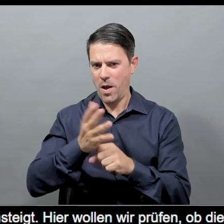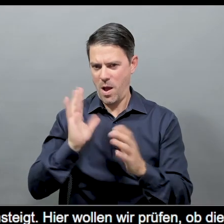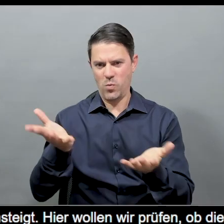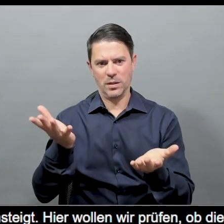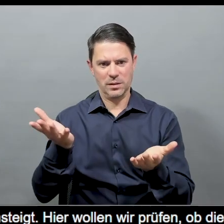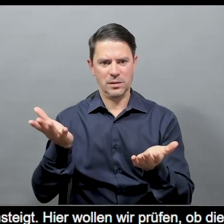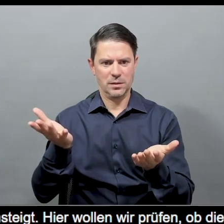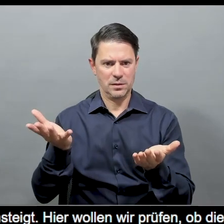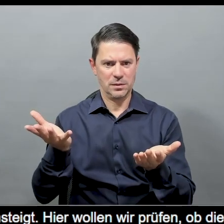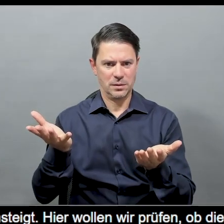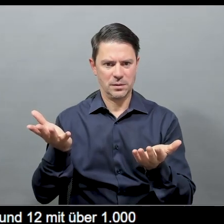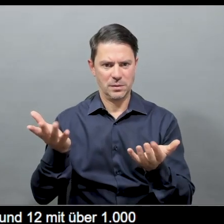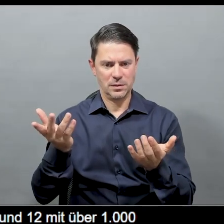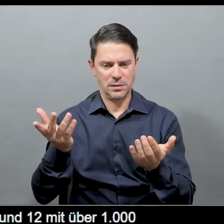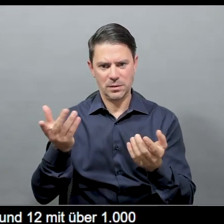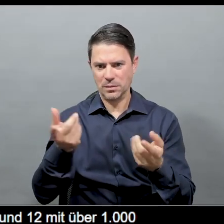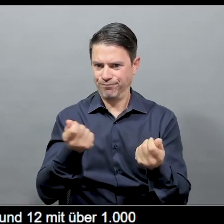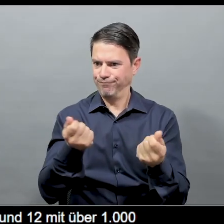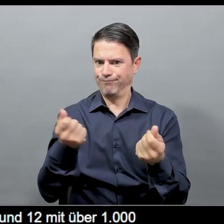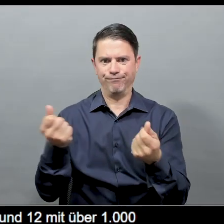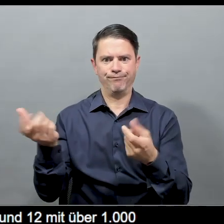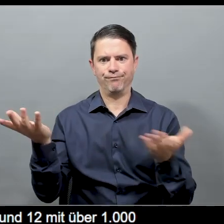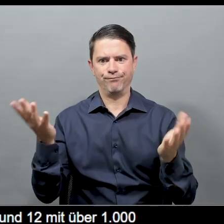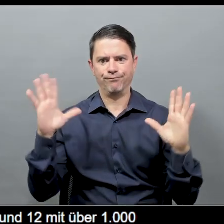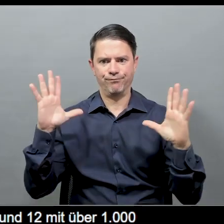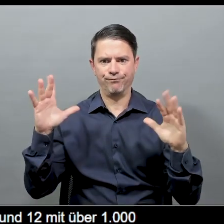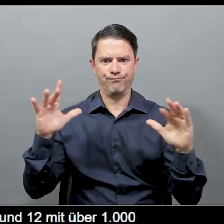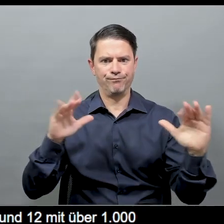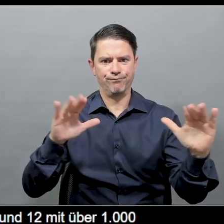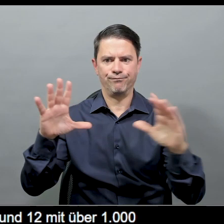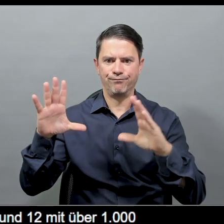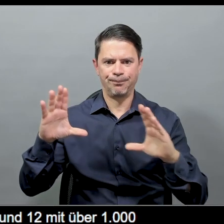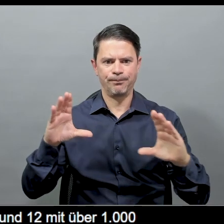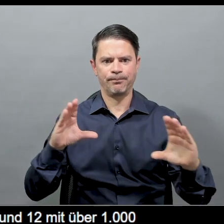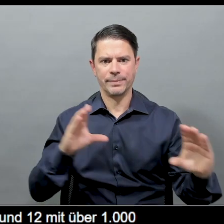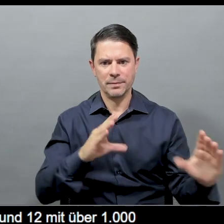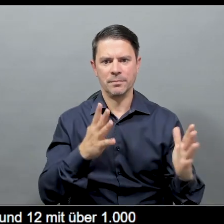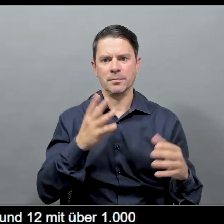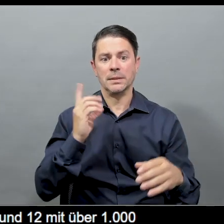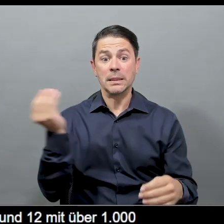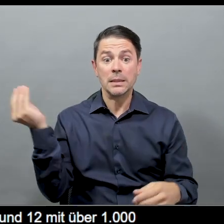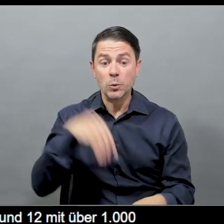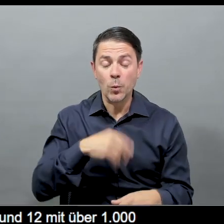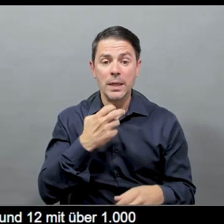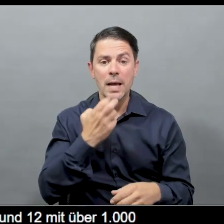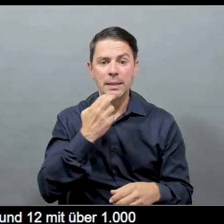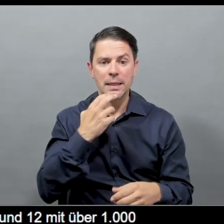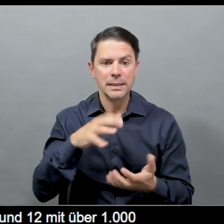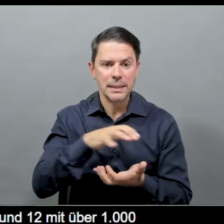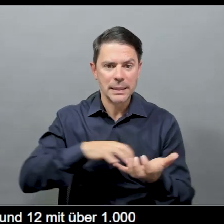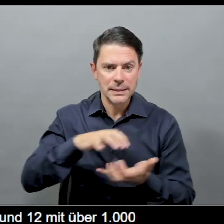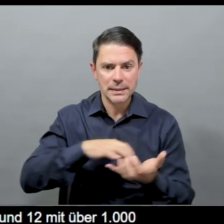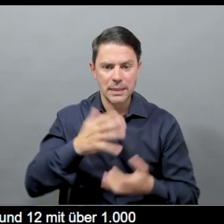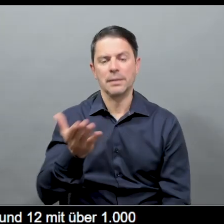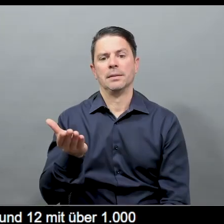Betrieben zu kämpfen hatten und jetzt erneut vor großen Herausforderungen entstehen, Stichwort Energiekrise. Insofern ist hier auch in diesem Feld